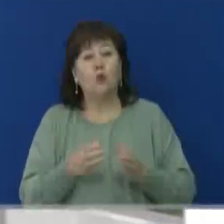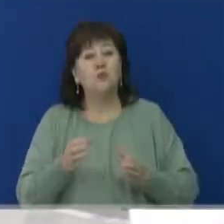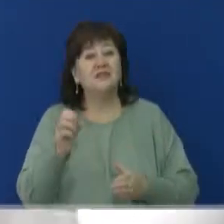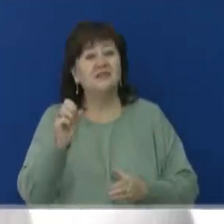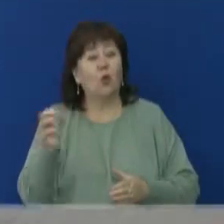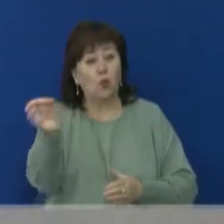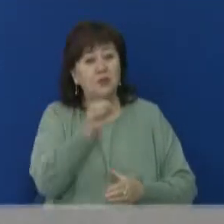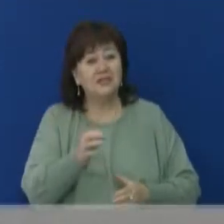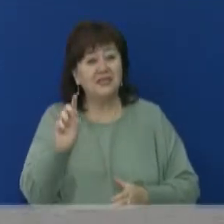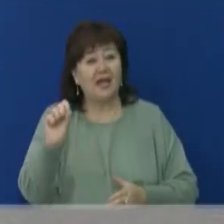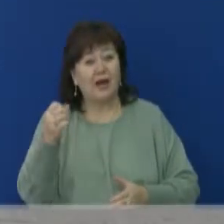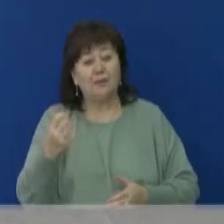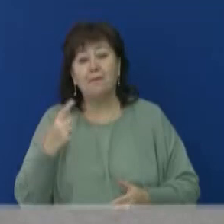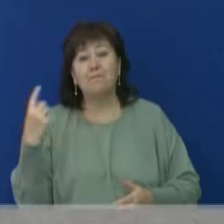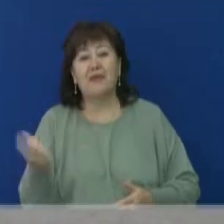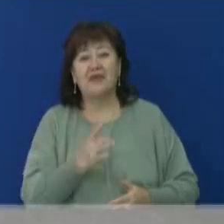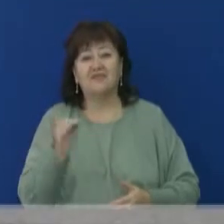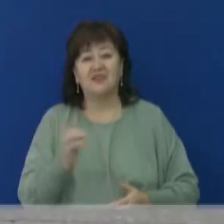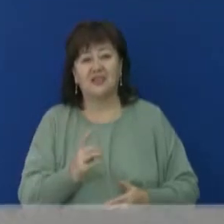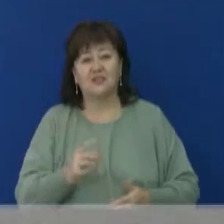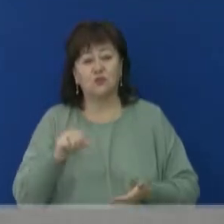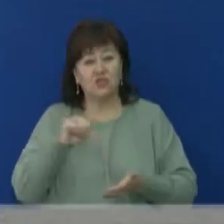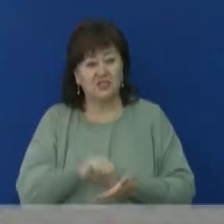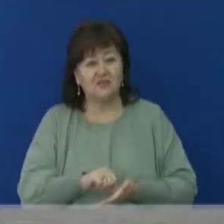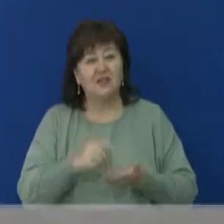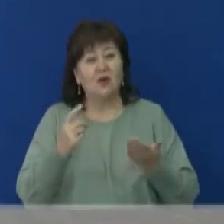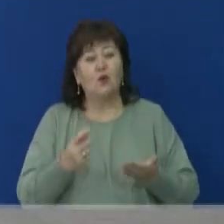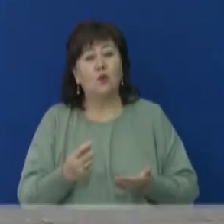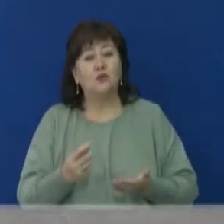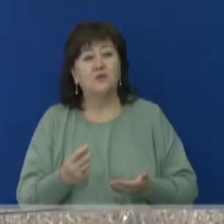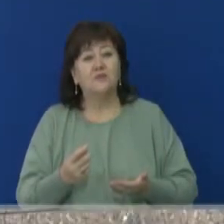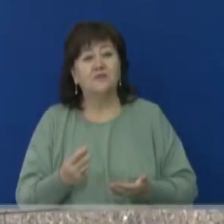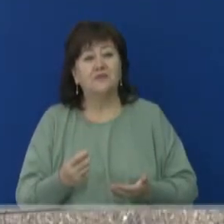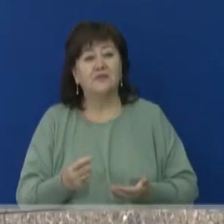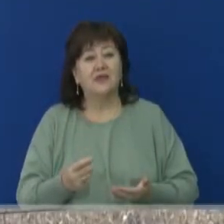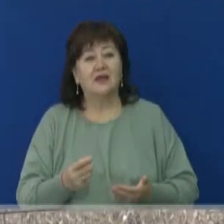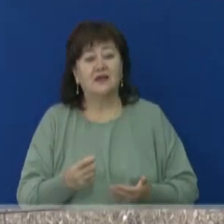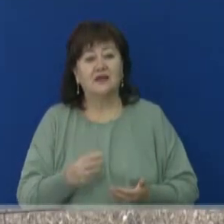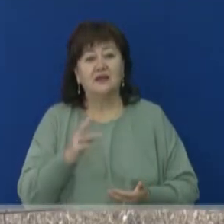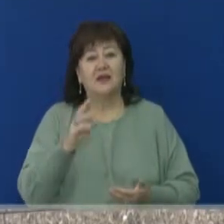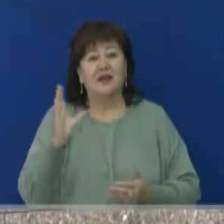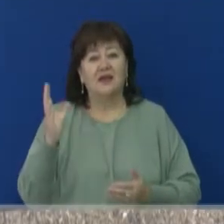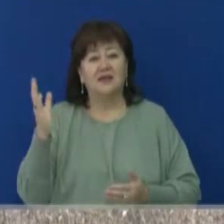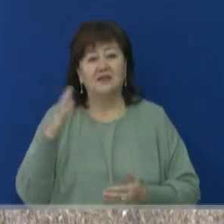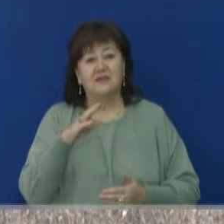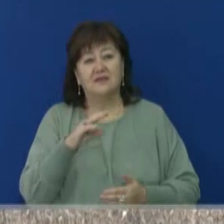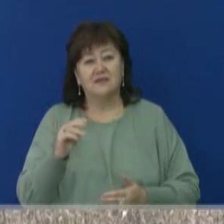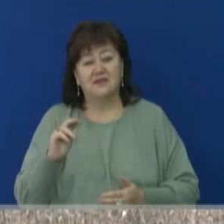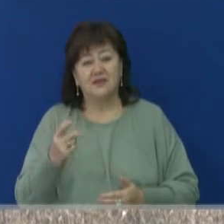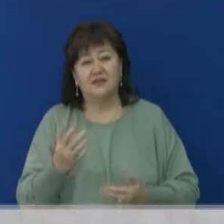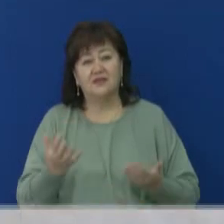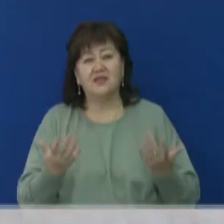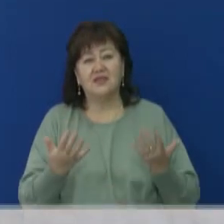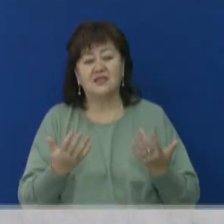көлемінде алғаш рет өткізілген сайыстың жеңімпазы атанды. Оның бұған дейін көктемдегі көлеңке, бейуақыт кітаптары, 60-қа жуық